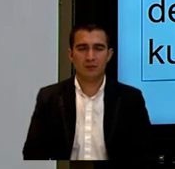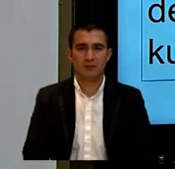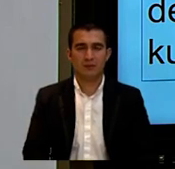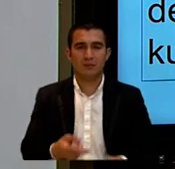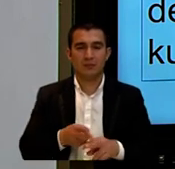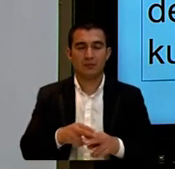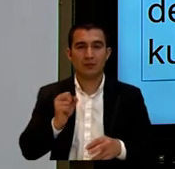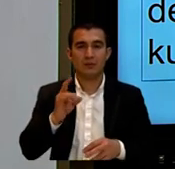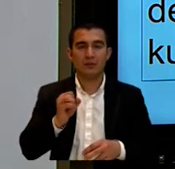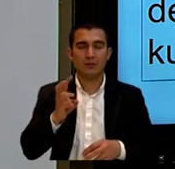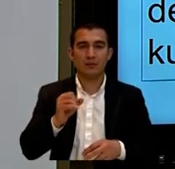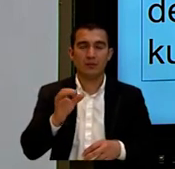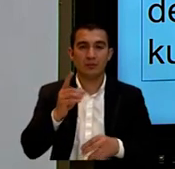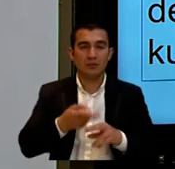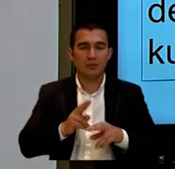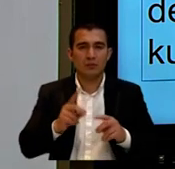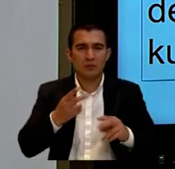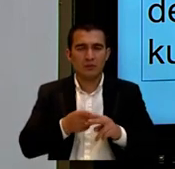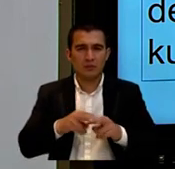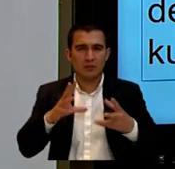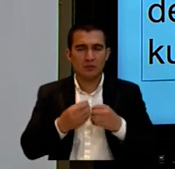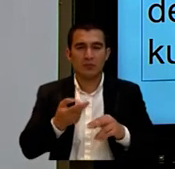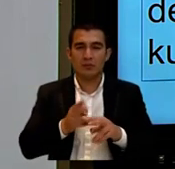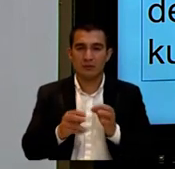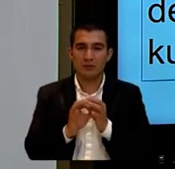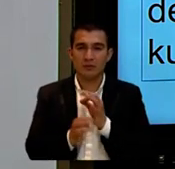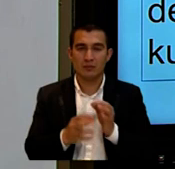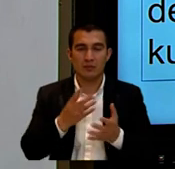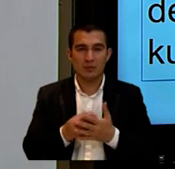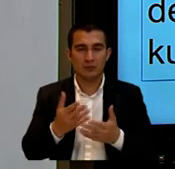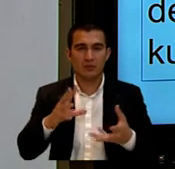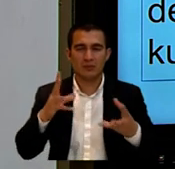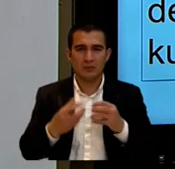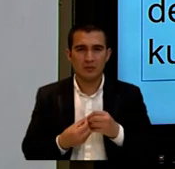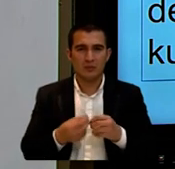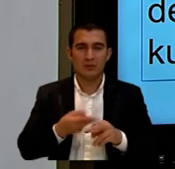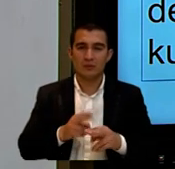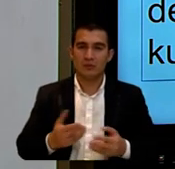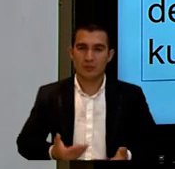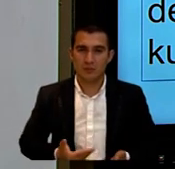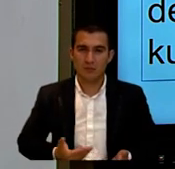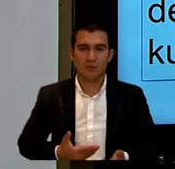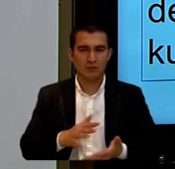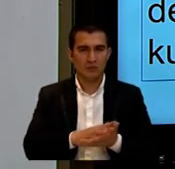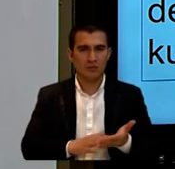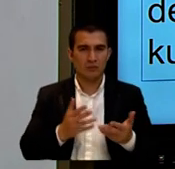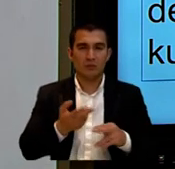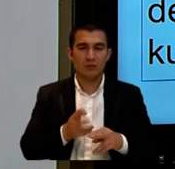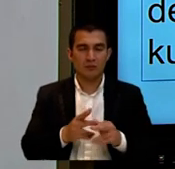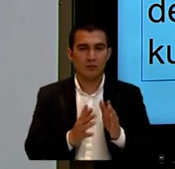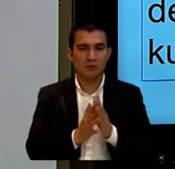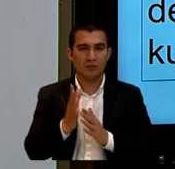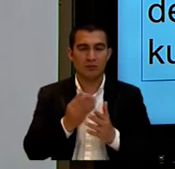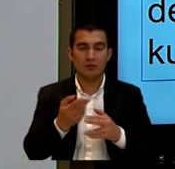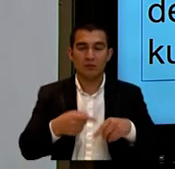Арамарфоз нема? Арамарфоз бі, организмлер өміме түзілішінің, хайот, фаалетінің, yükсалшы білен